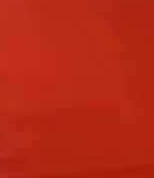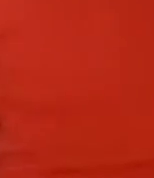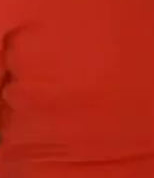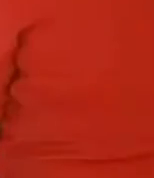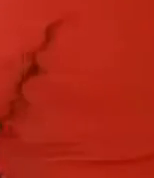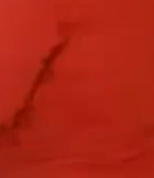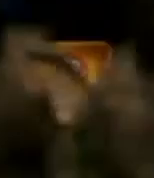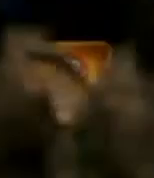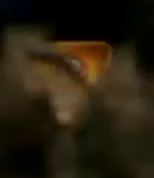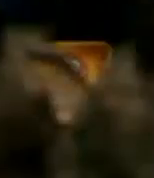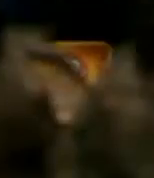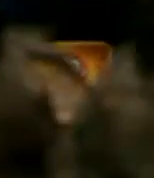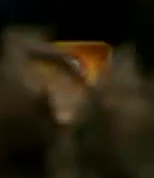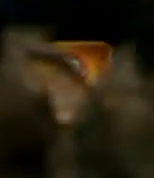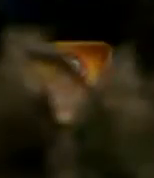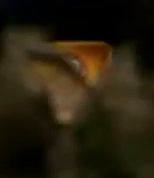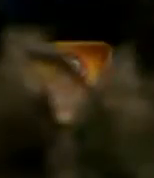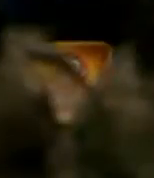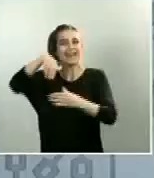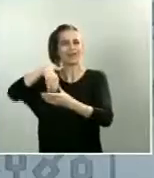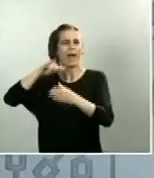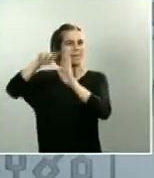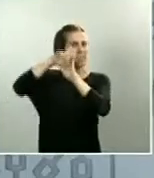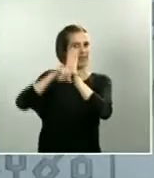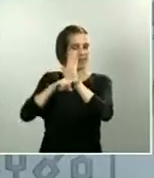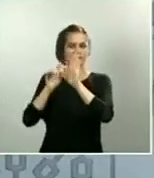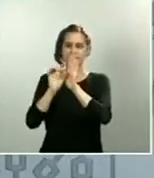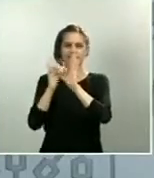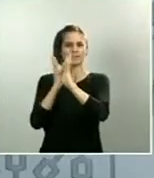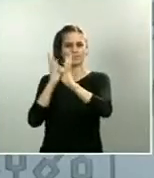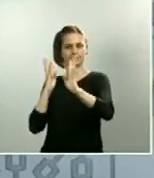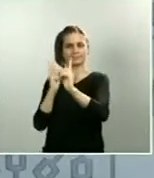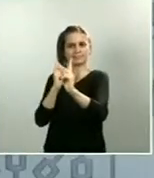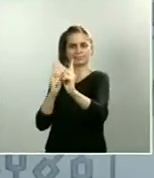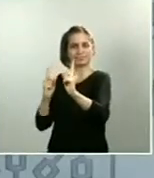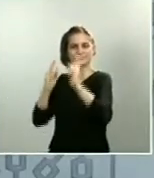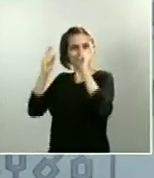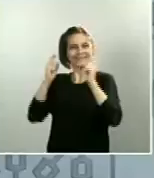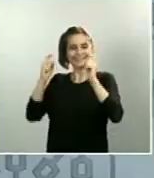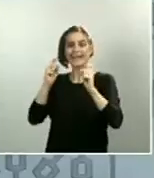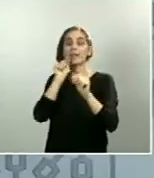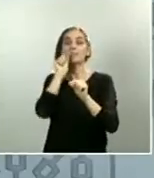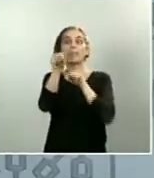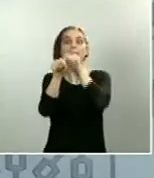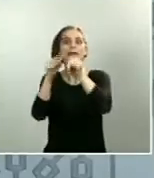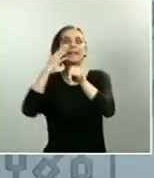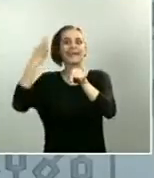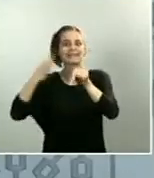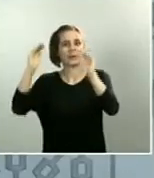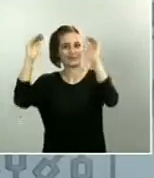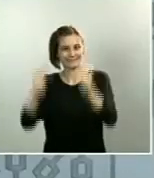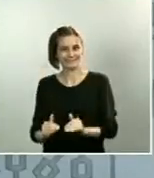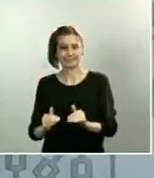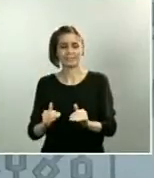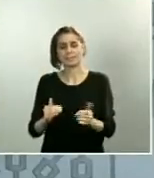possibilitat que acompanyin els progenitors al supermercat. En el supermercado probablemente hay una proximidad mayor que si